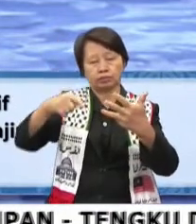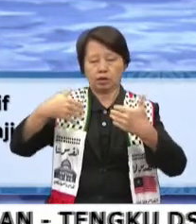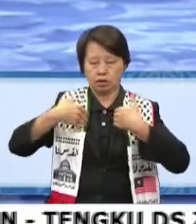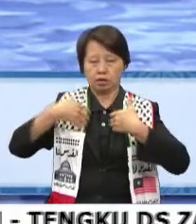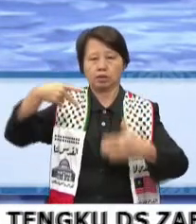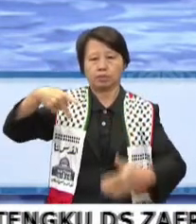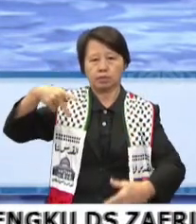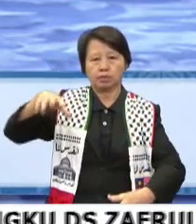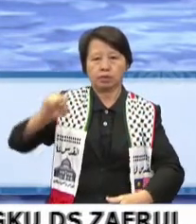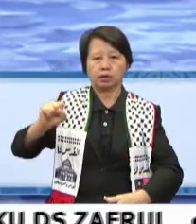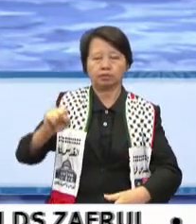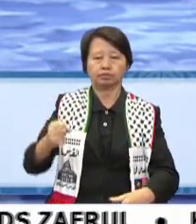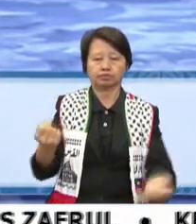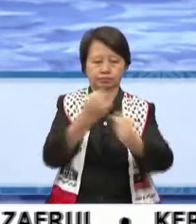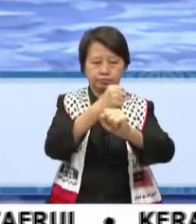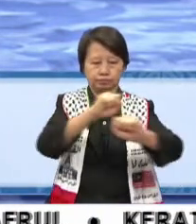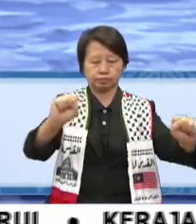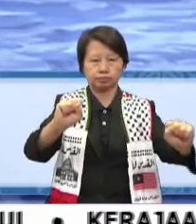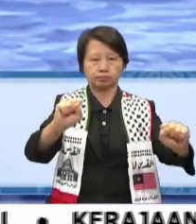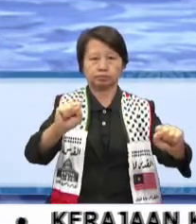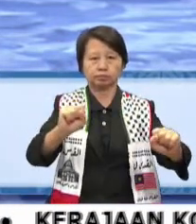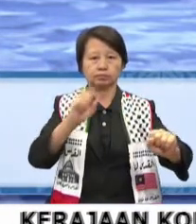Terengganu persiapan